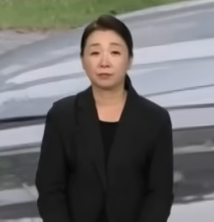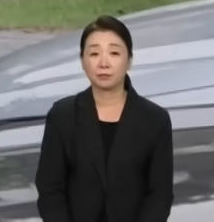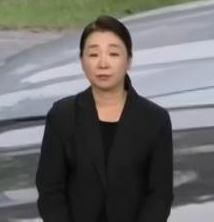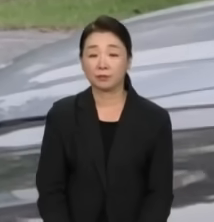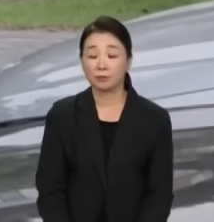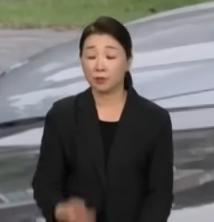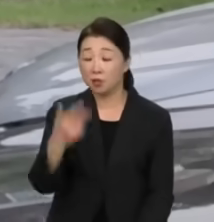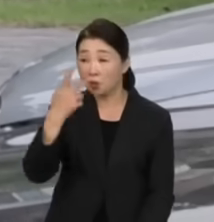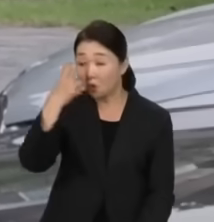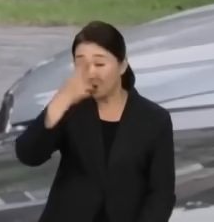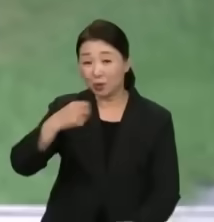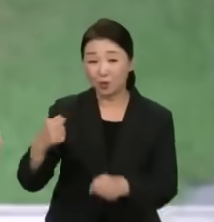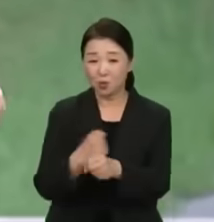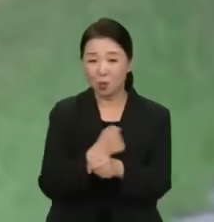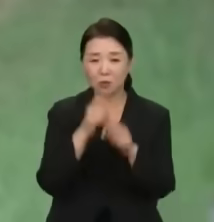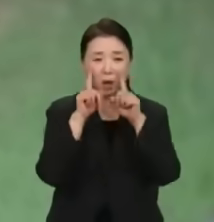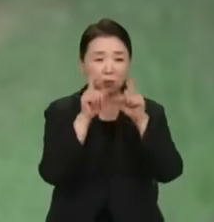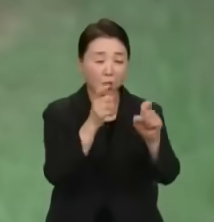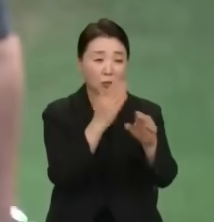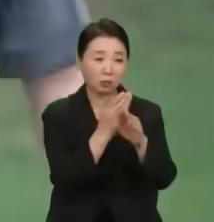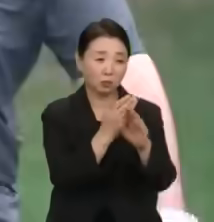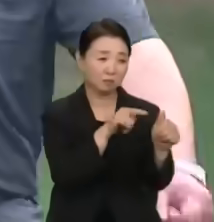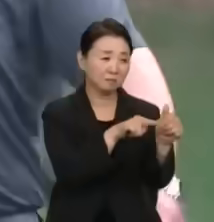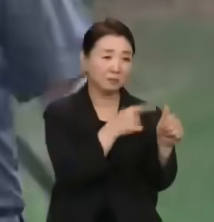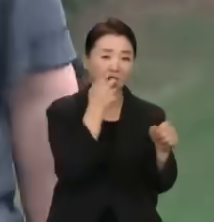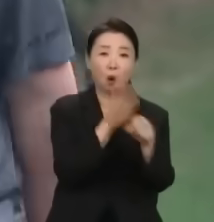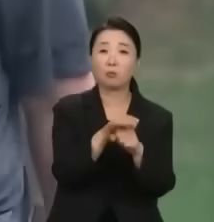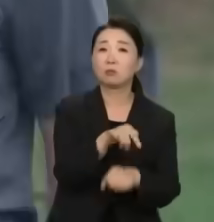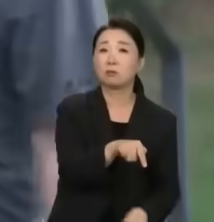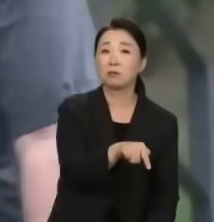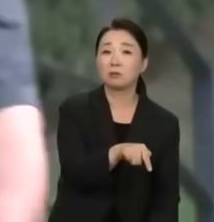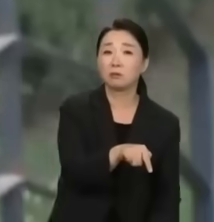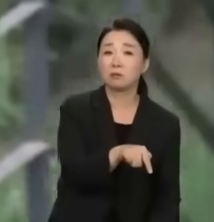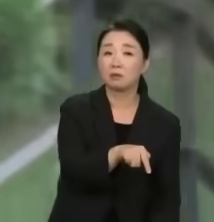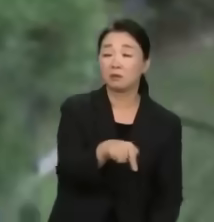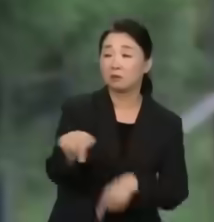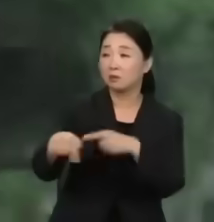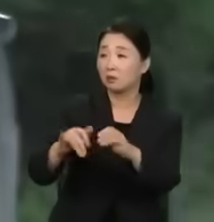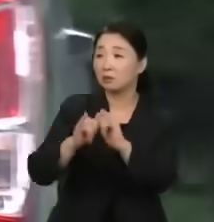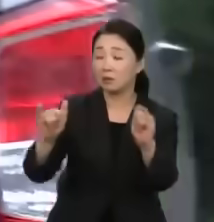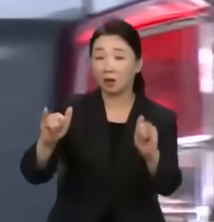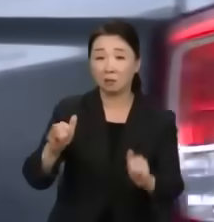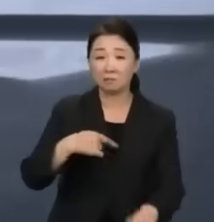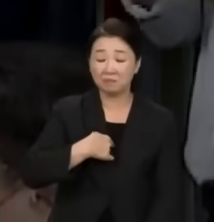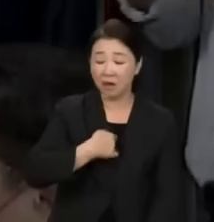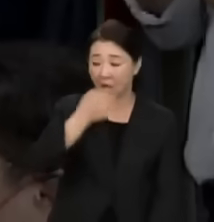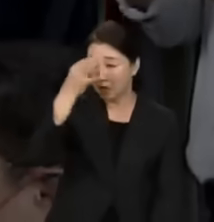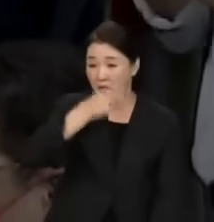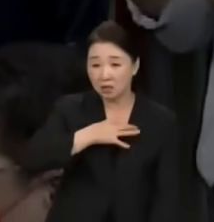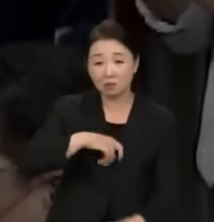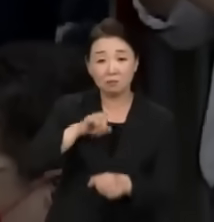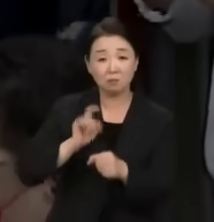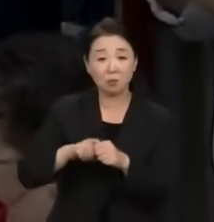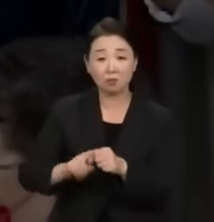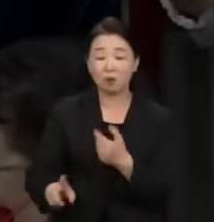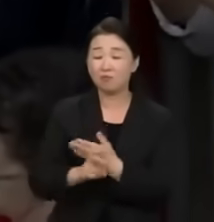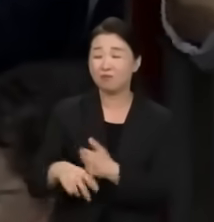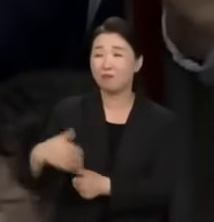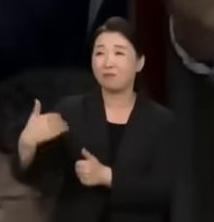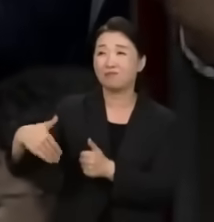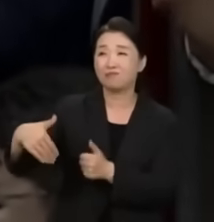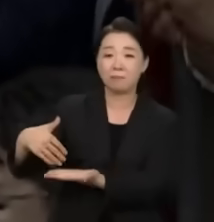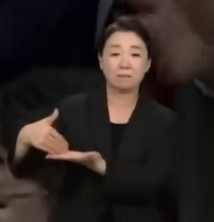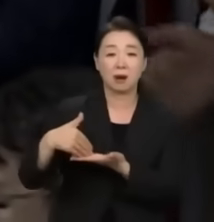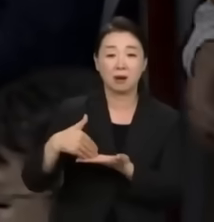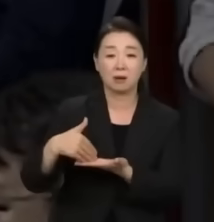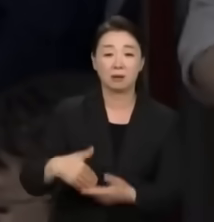여론조사 조작 의혹이 불거지자 명태균 씨는 억울해했습니다. 정치인들이 자신들의 이익을 위해 불법을 요구했다고